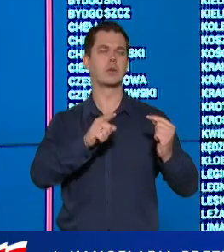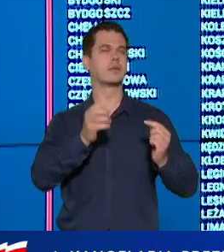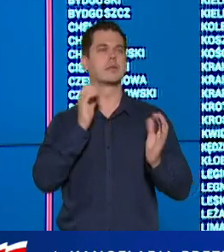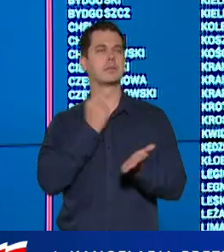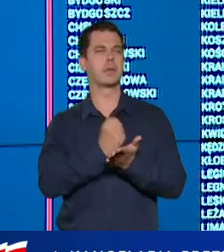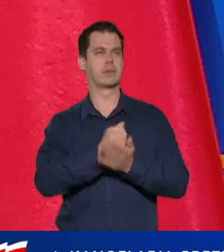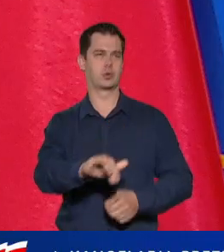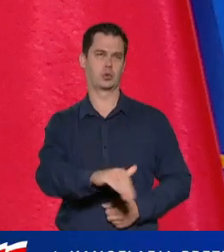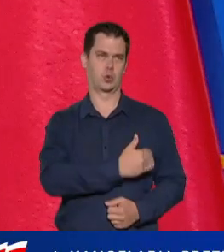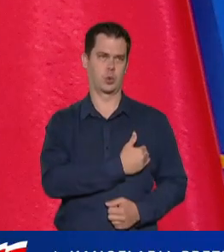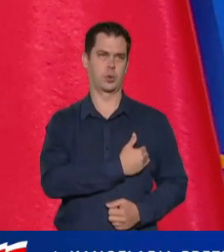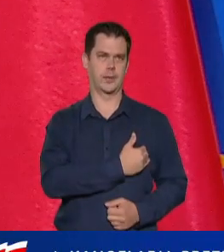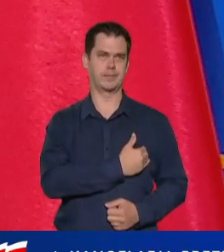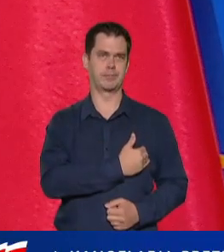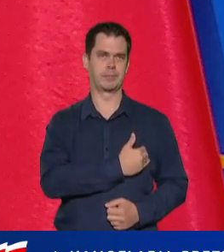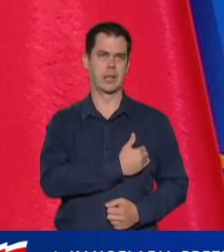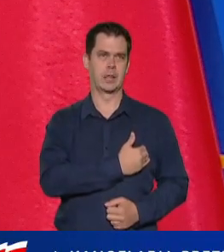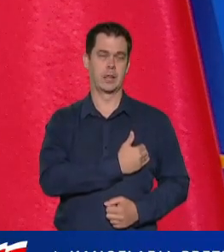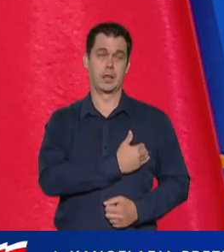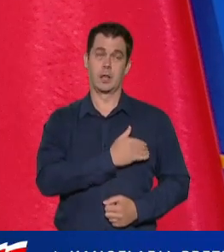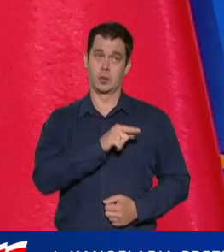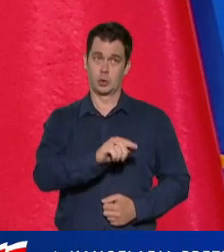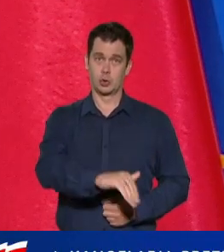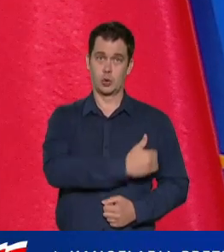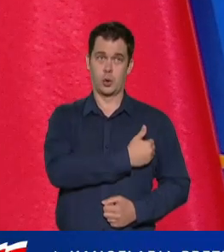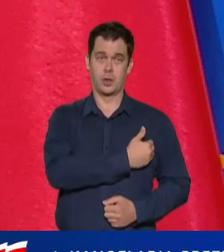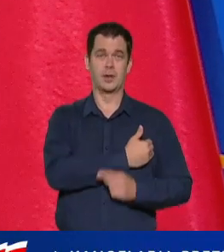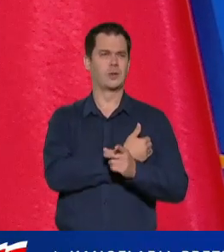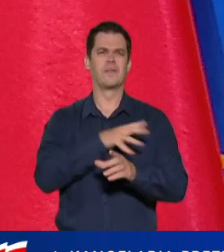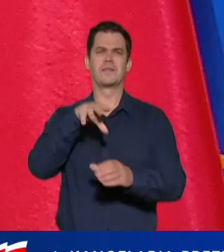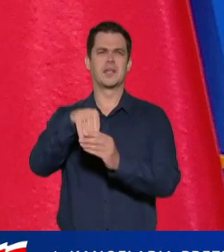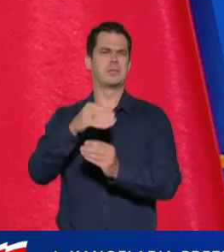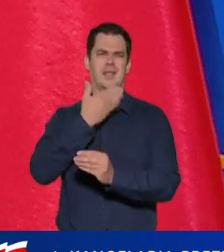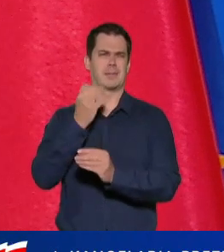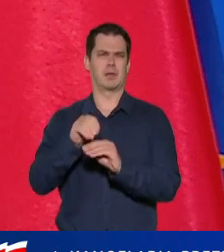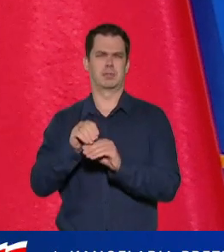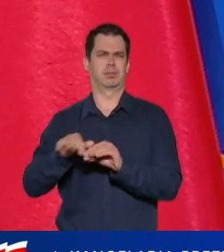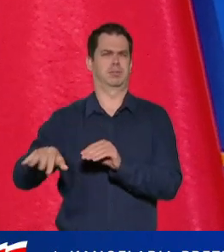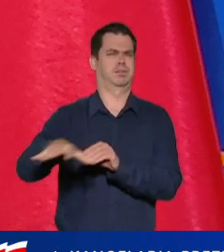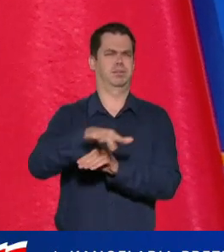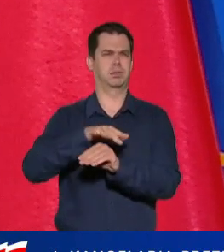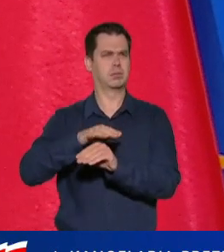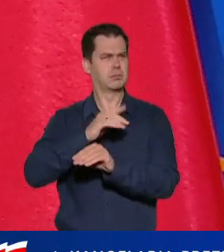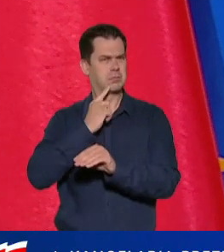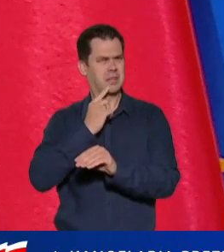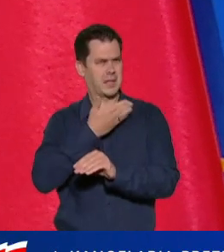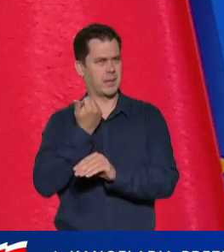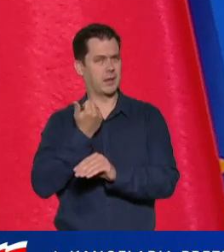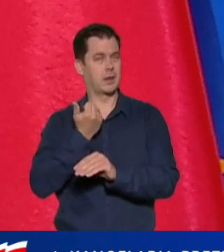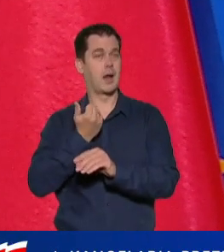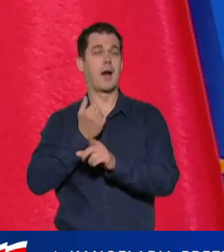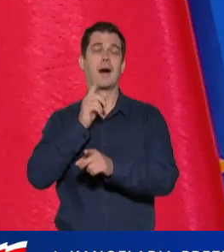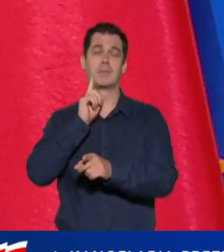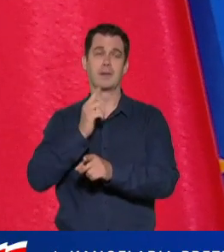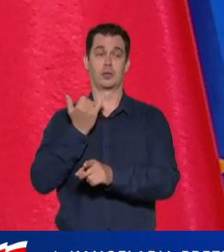szkoły. Szkoły, które same w sobie nie generują dużych ognisk zachorowań, ale dzieci